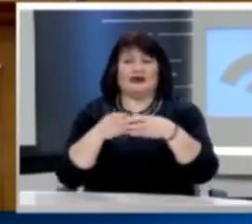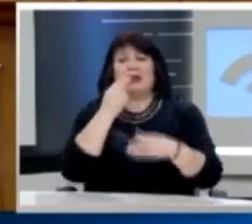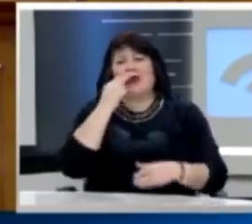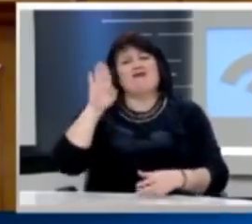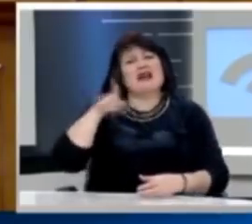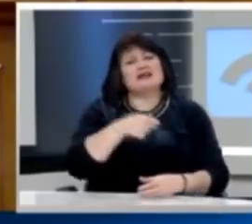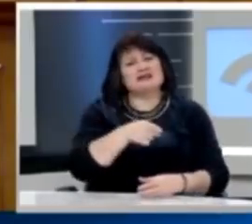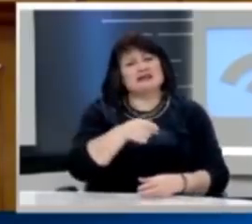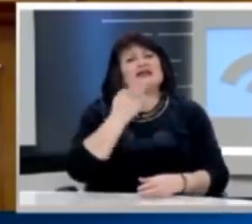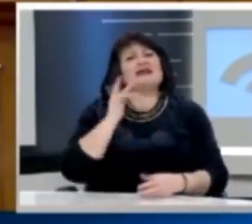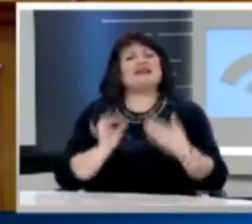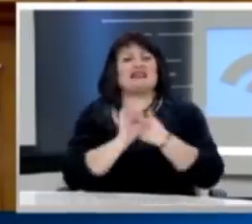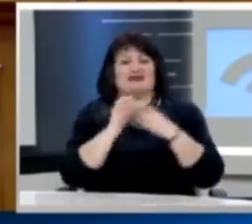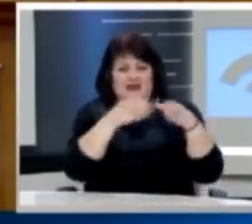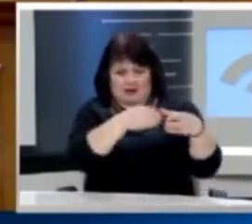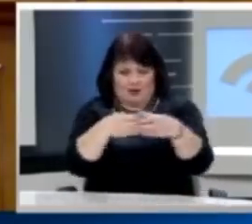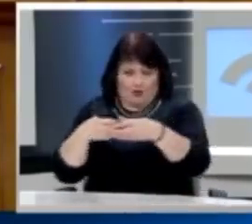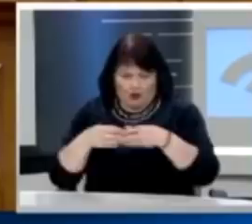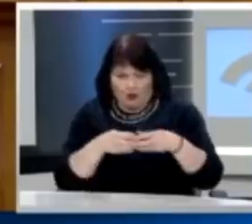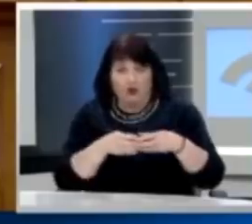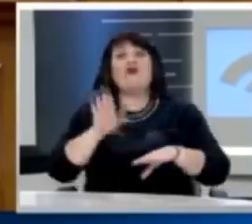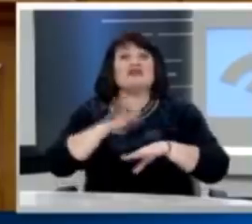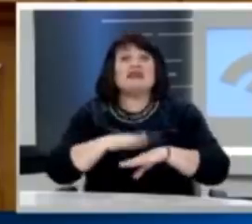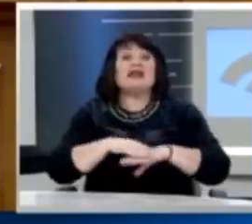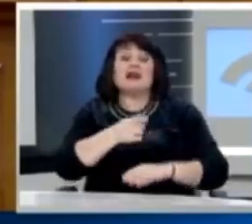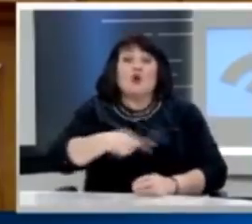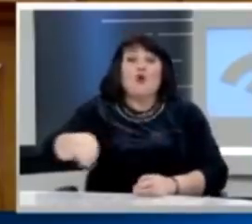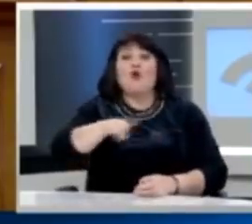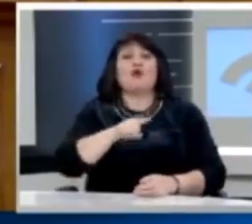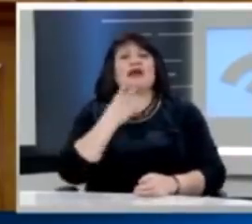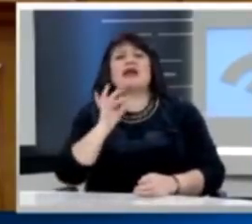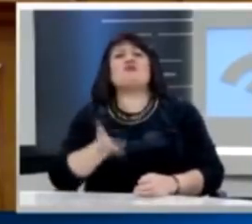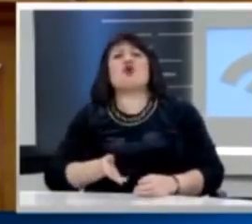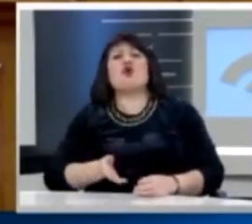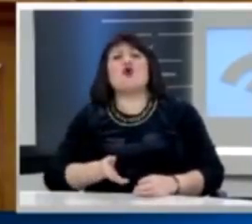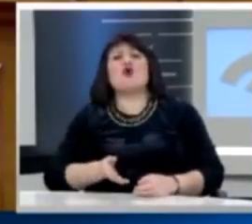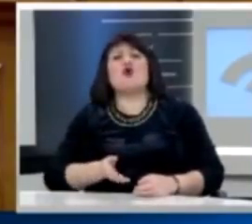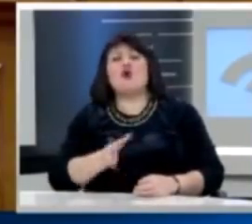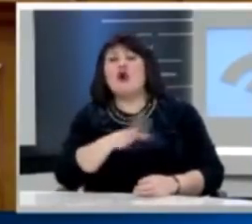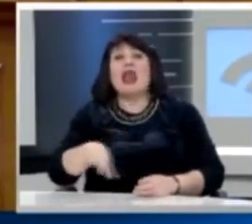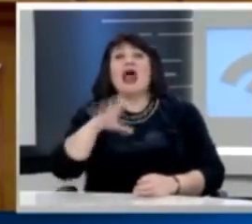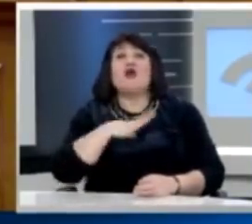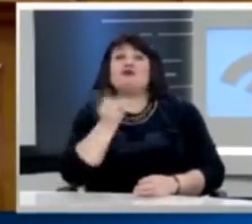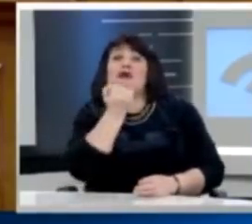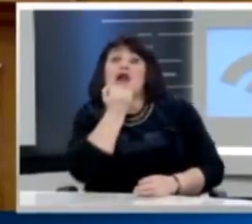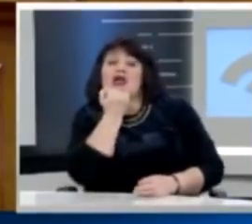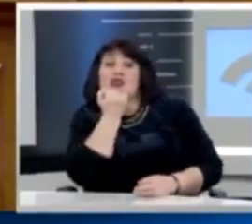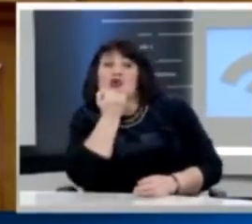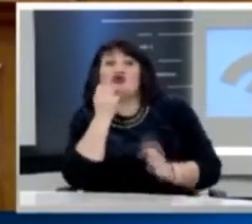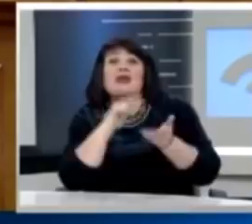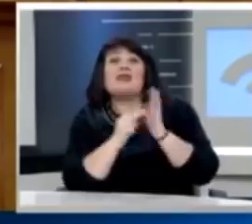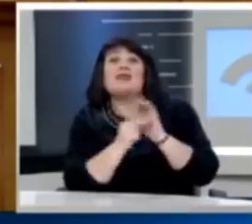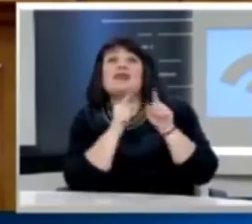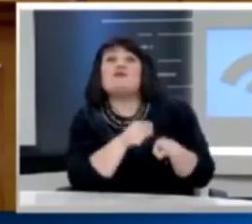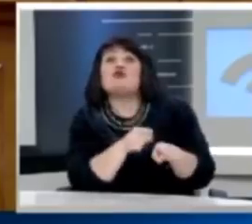φασιστική ναζιστική Χρυσή Αυγή, ευθύνεστε γιατί η προσοχή του λαού λαθεμένα βρίσκεται